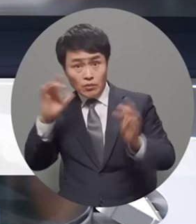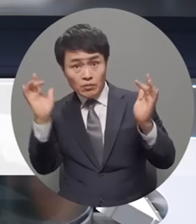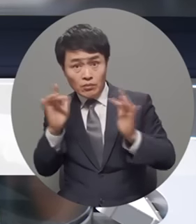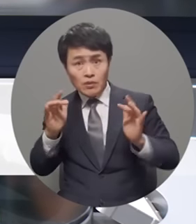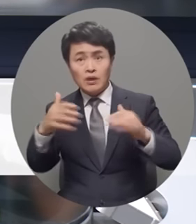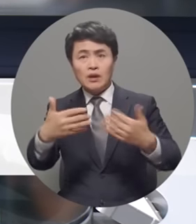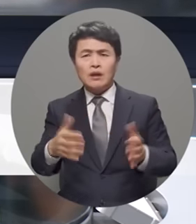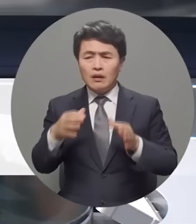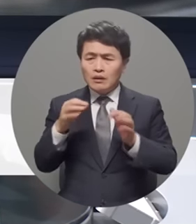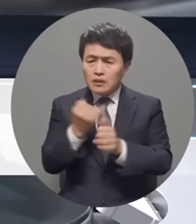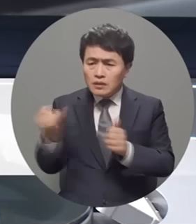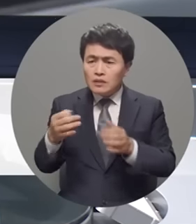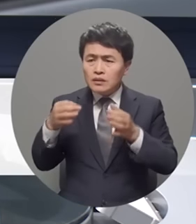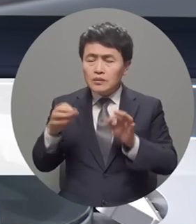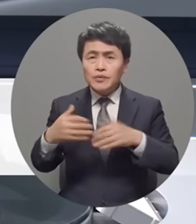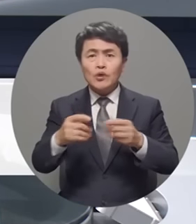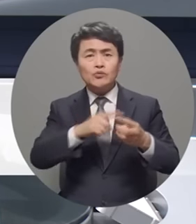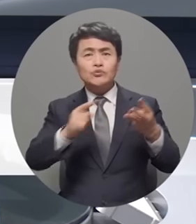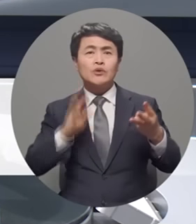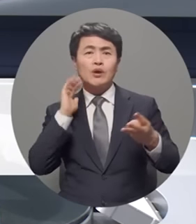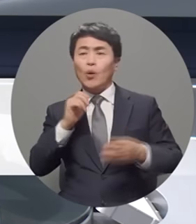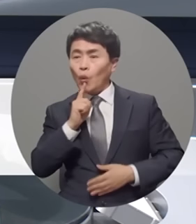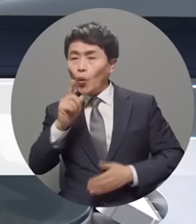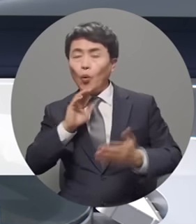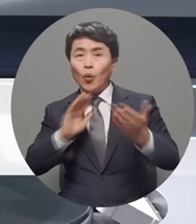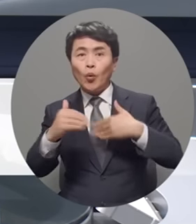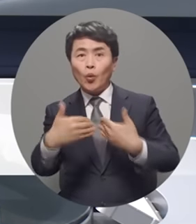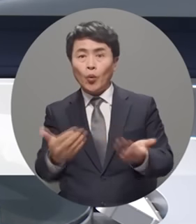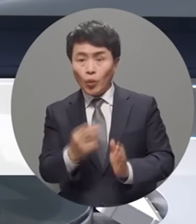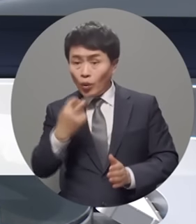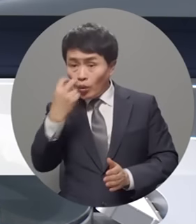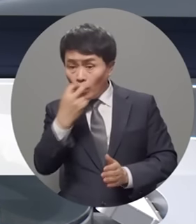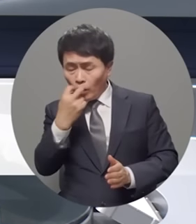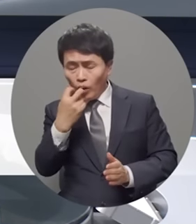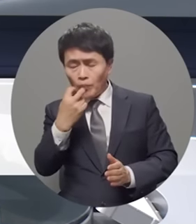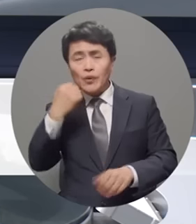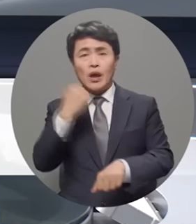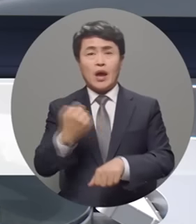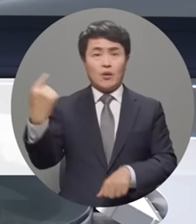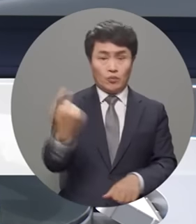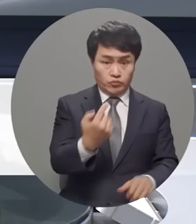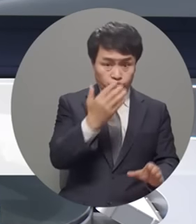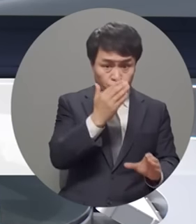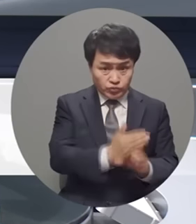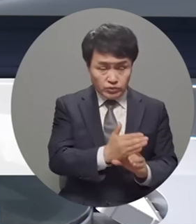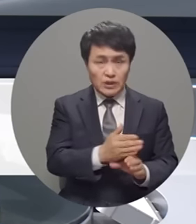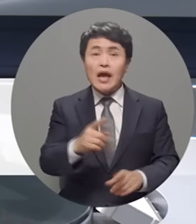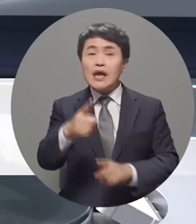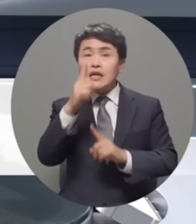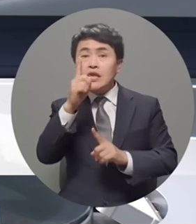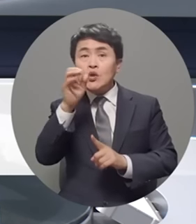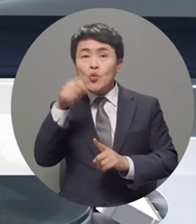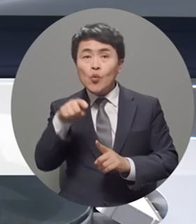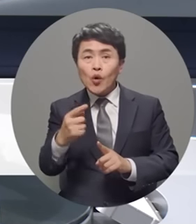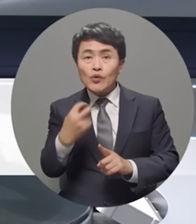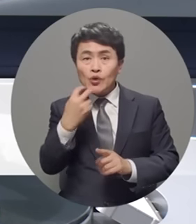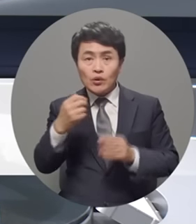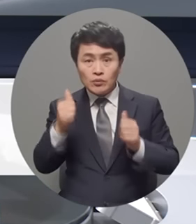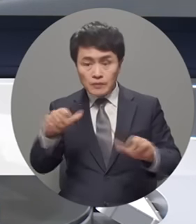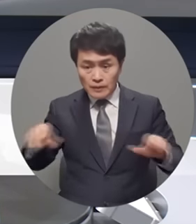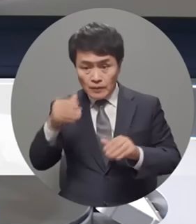김 여사와 윤석열 대통령을 고발한 이후 검찰이 사건을 검토해왔는데요. 이원석 검찰총장이 전담